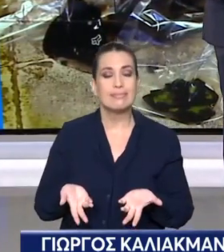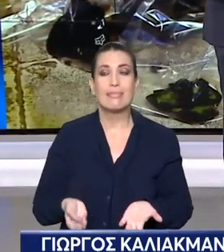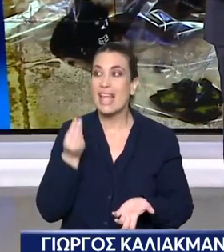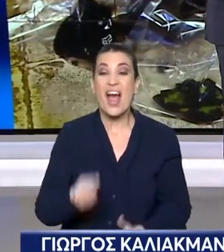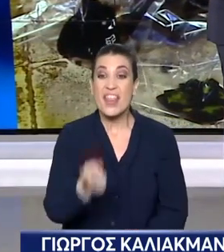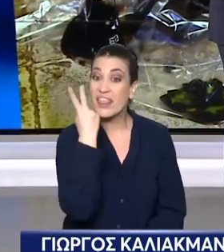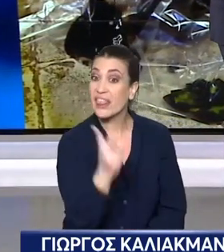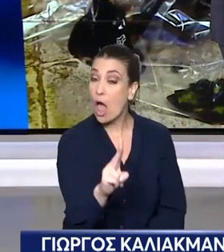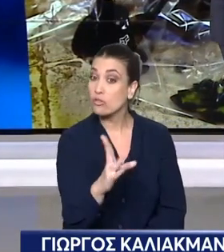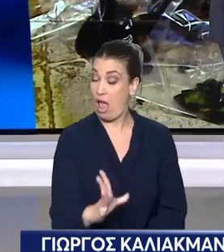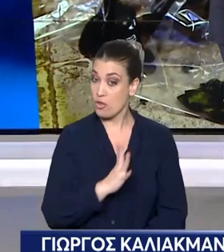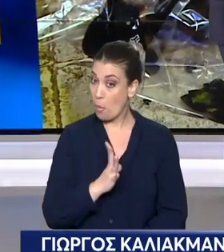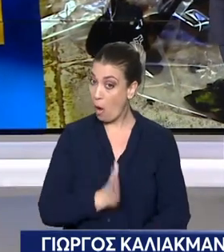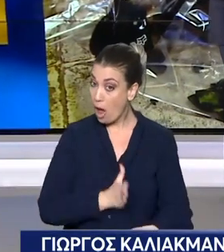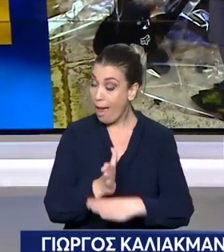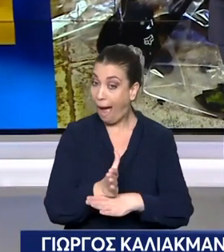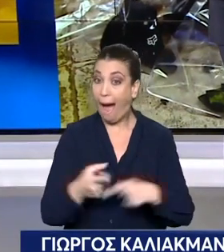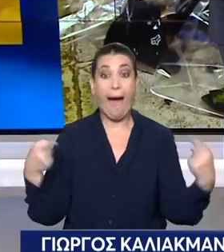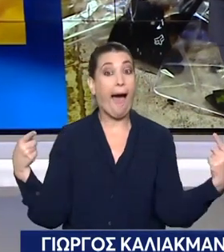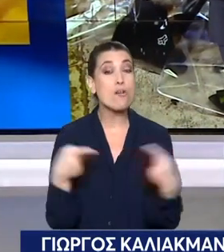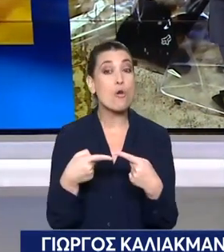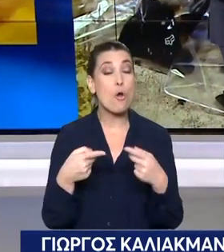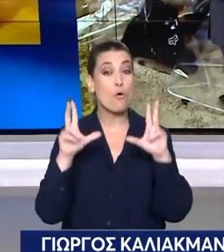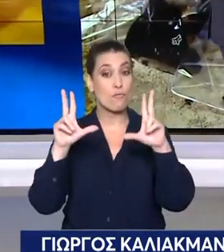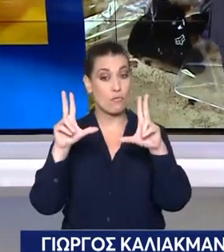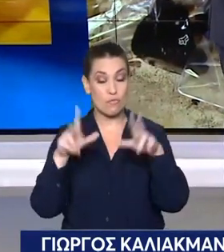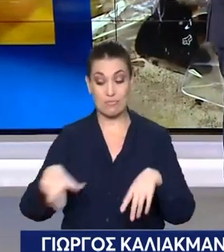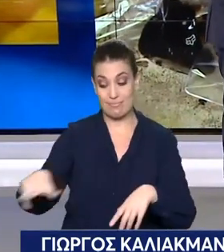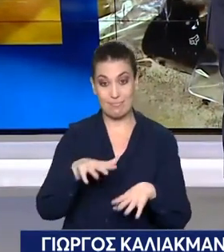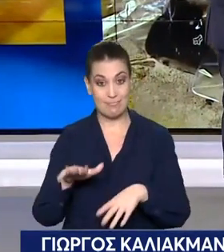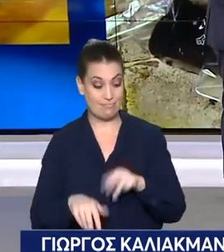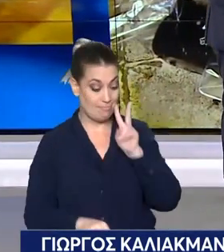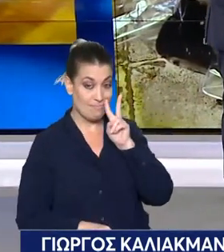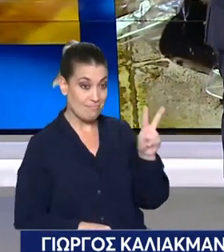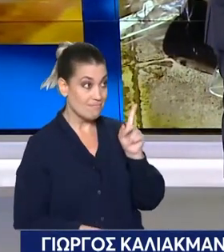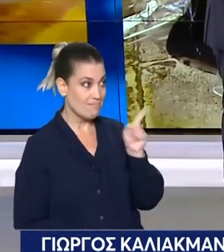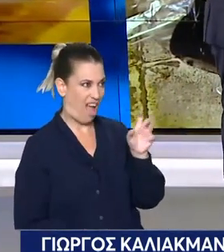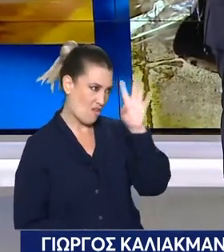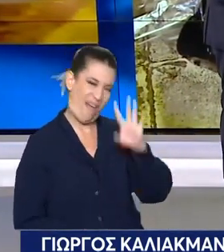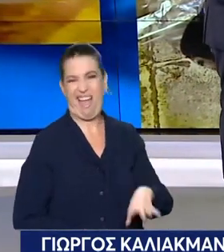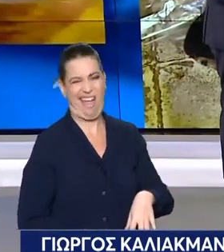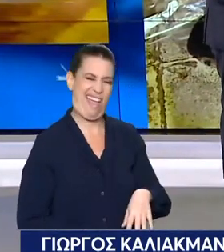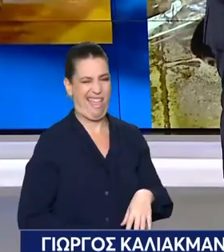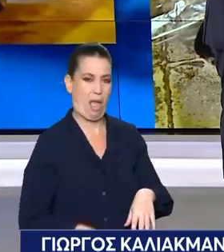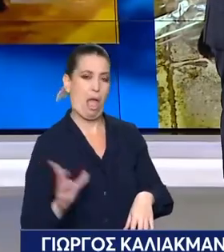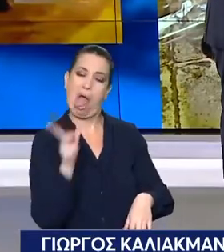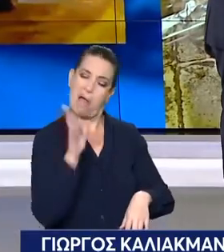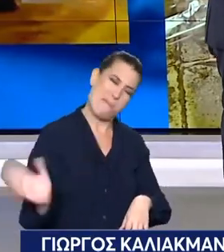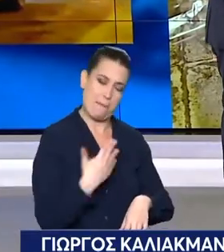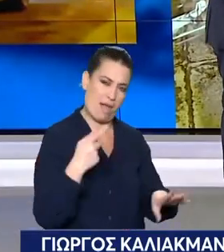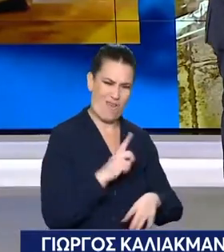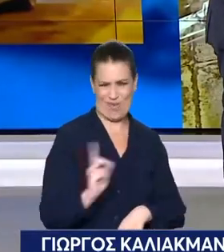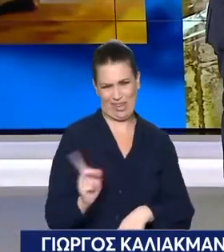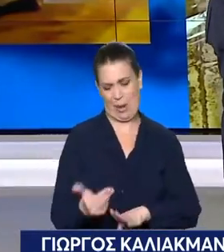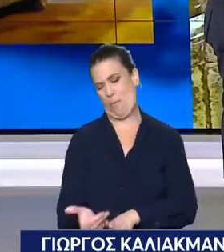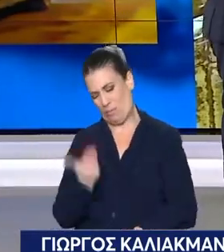άτομα πήγαν σε ένα αγώνα βόλεϊ και επειδή είδαν αστυνομικούς έξω είπανε πάμε να πλακώσουμε τους αστυνομικούς. Δεν ήταν οργανωμένο. Προφανέστατα. Δεν ήταν από